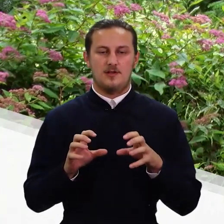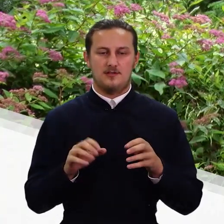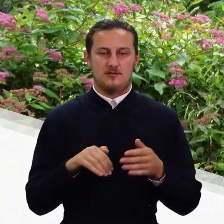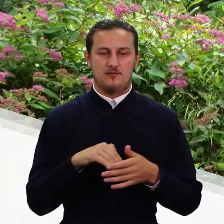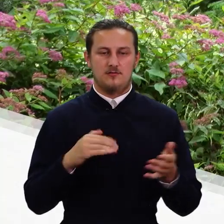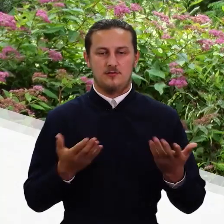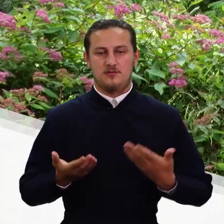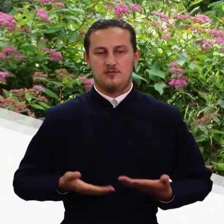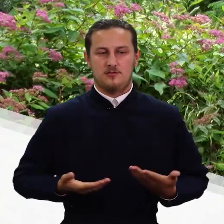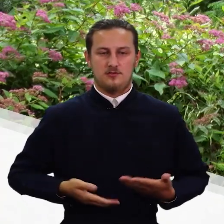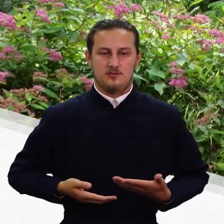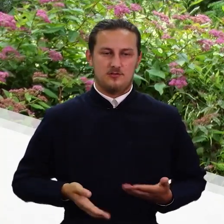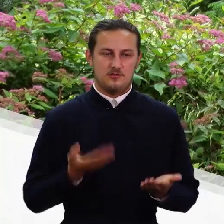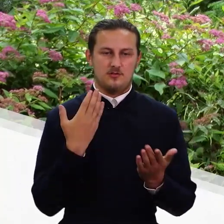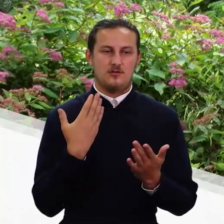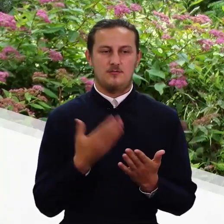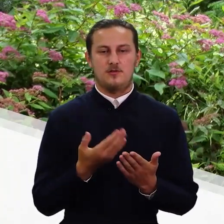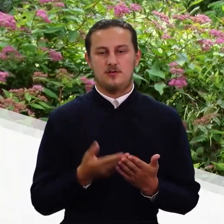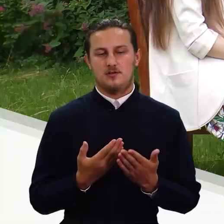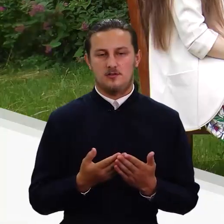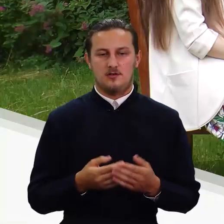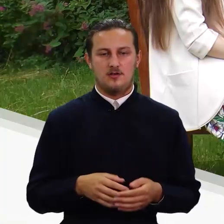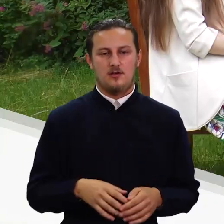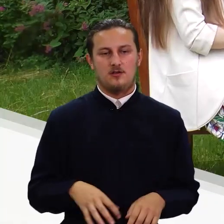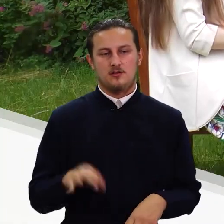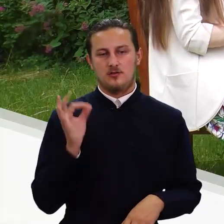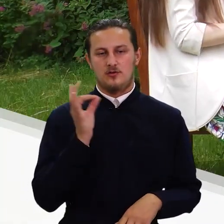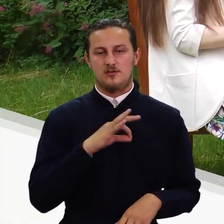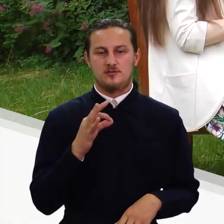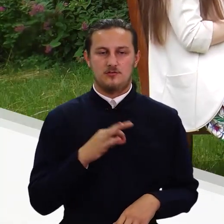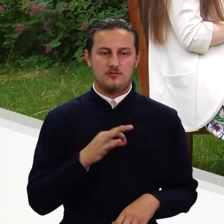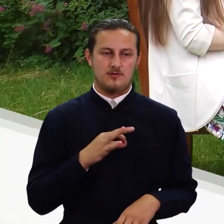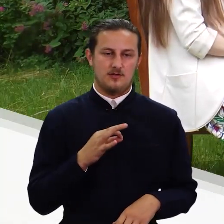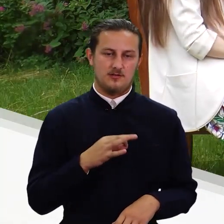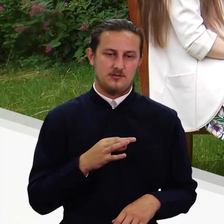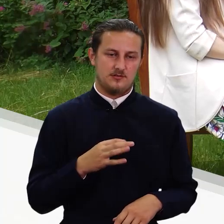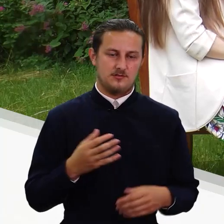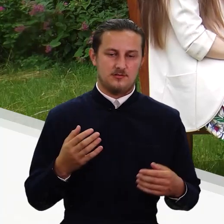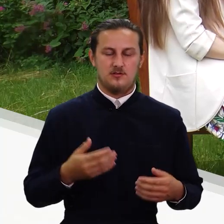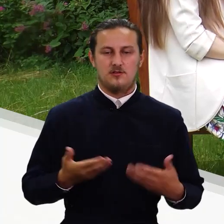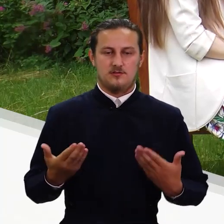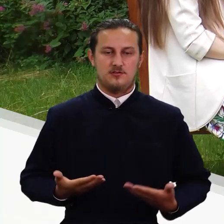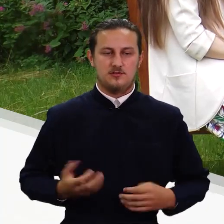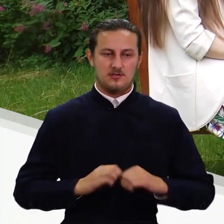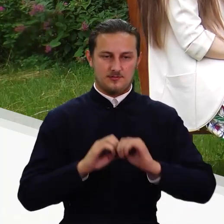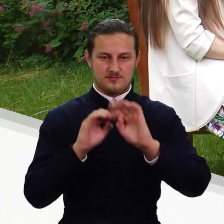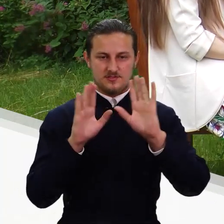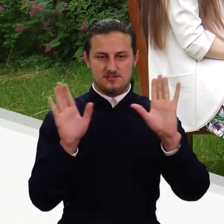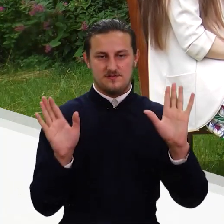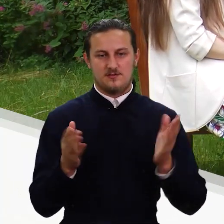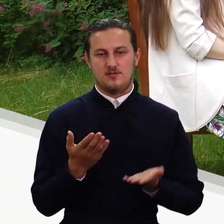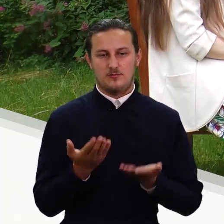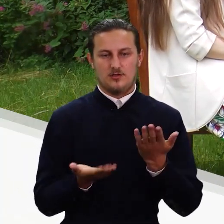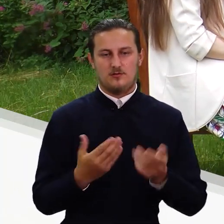життя приклади, користуватися його досвідом, його життя. У певних важких ситуаціях, так. Тобто, порівнювати собі. Так,